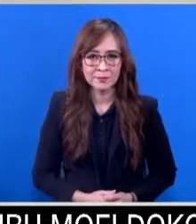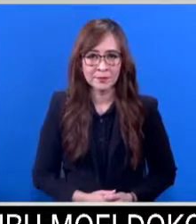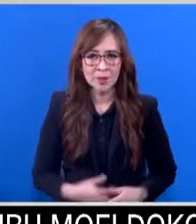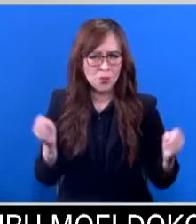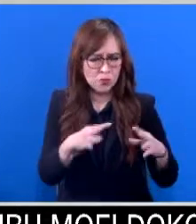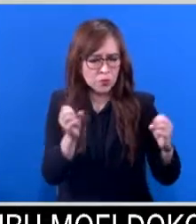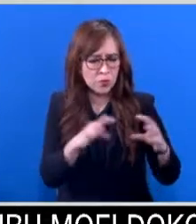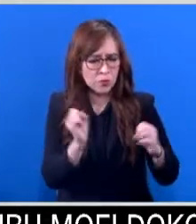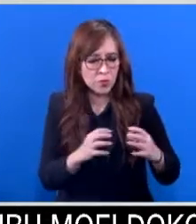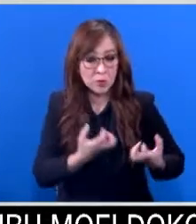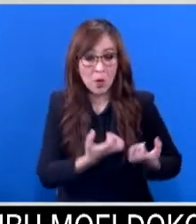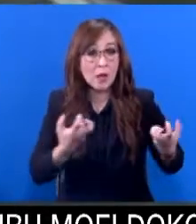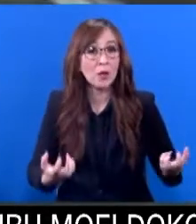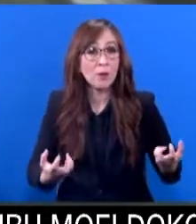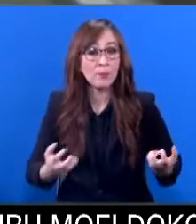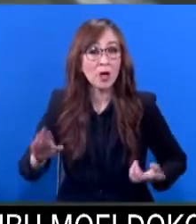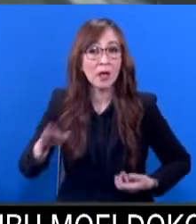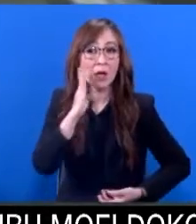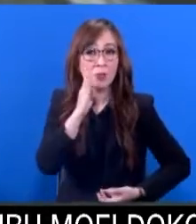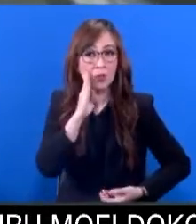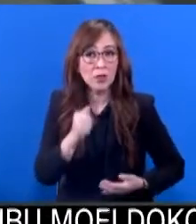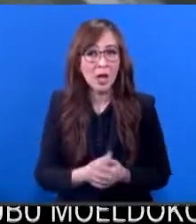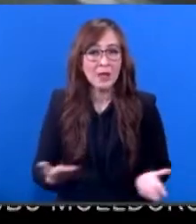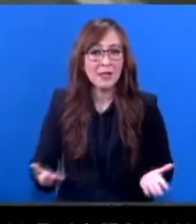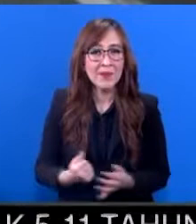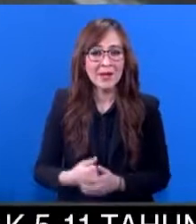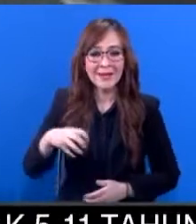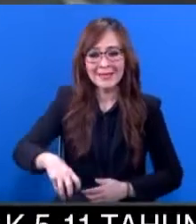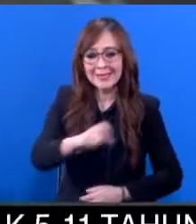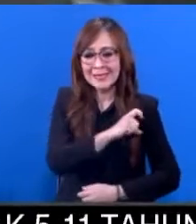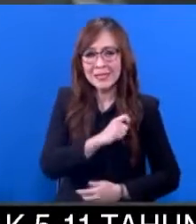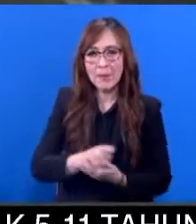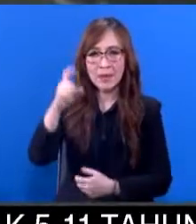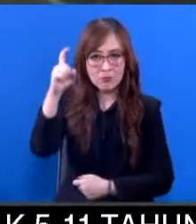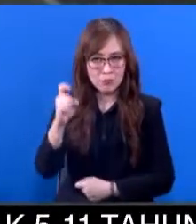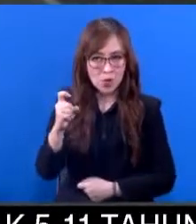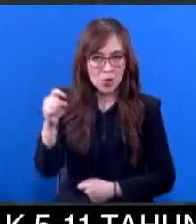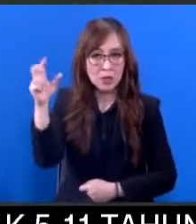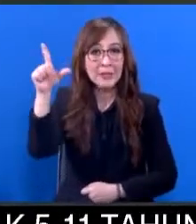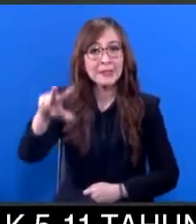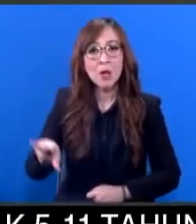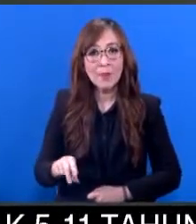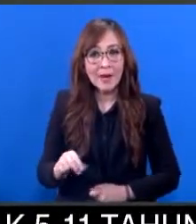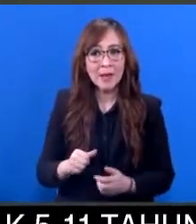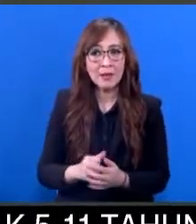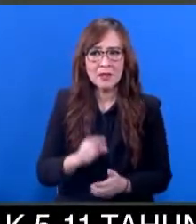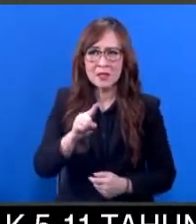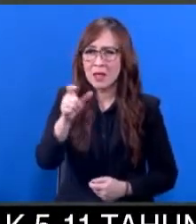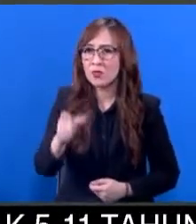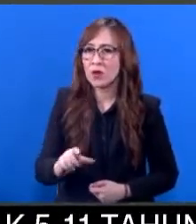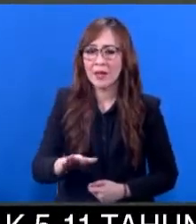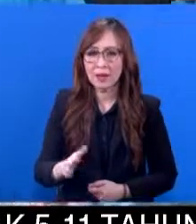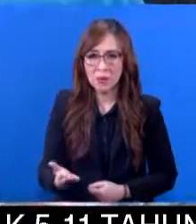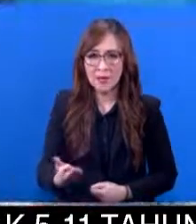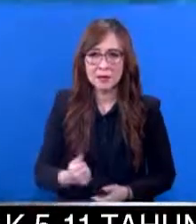Tawuran dua kelompok remaja yang terjadi di Jalan Raya Palupu, Kecamatan Bogor Utara, Kota Bogor, Jawa Barat pada Rabu petang mengakibatkan satu orang korban